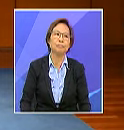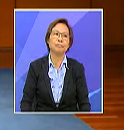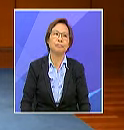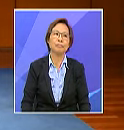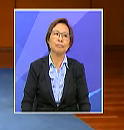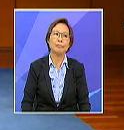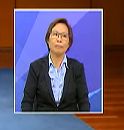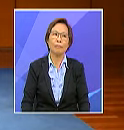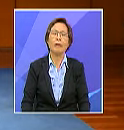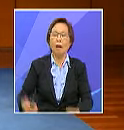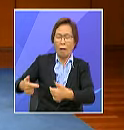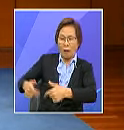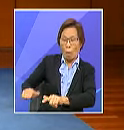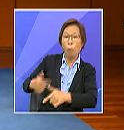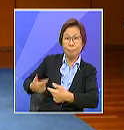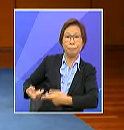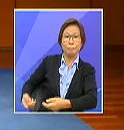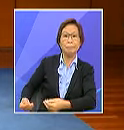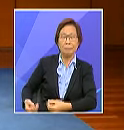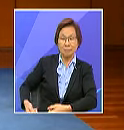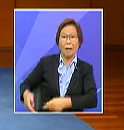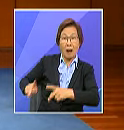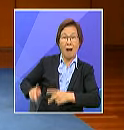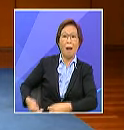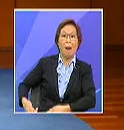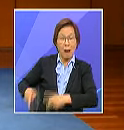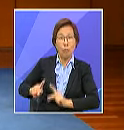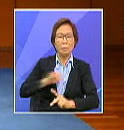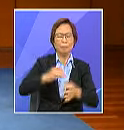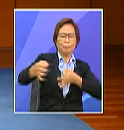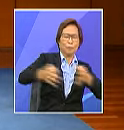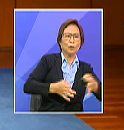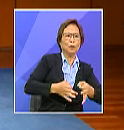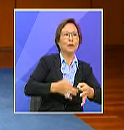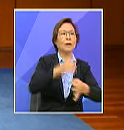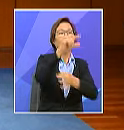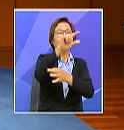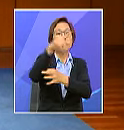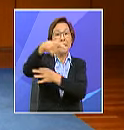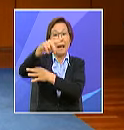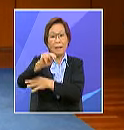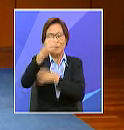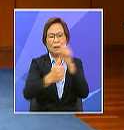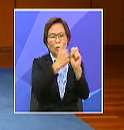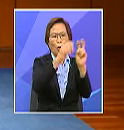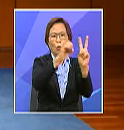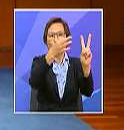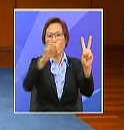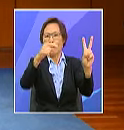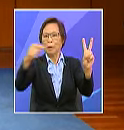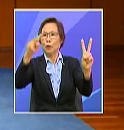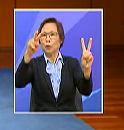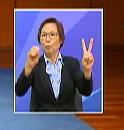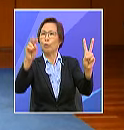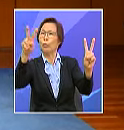seterusnya Izinkan saya jelaskan trend GPN untuk tahun 2016 sehingga tahun